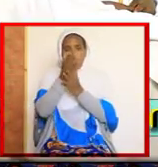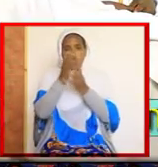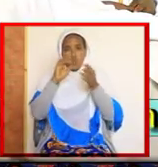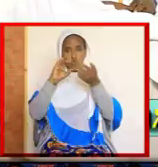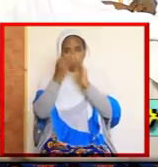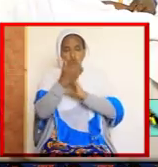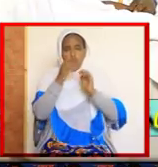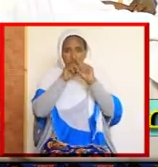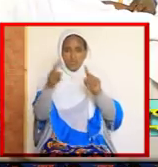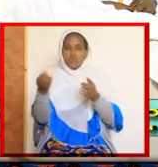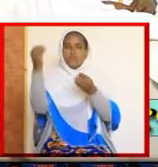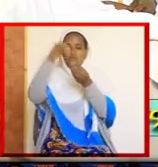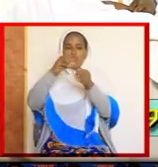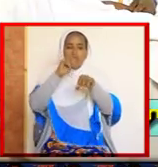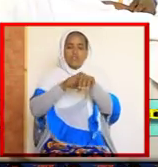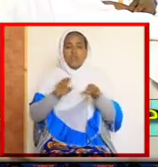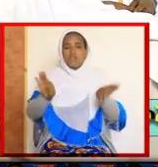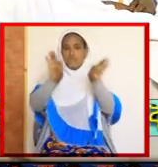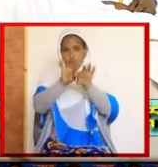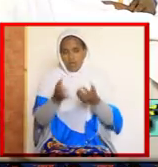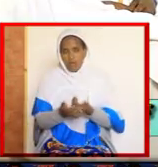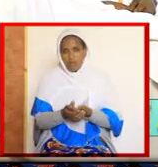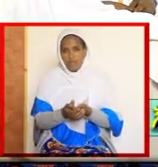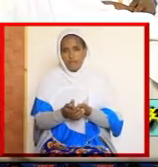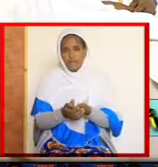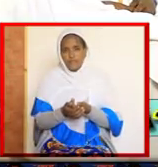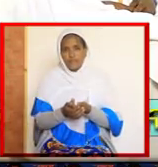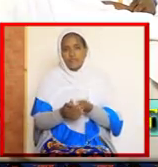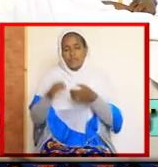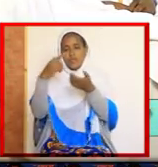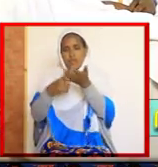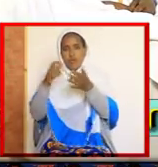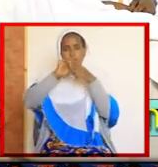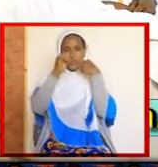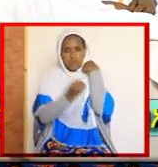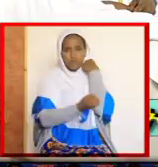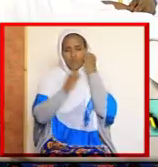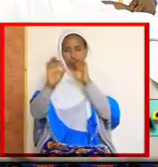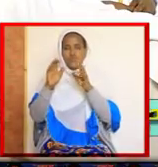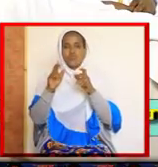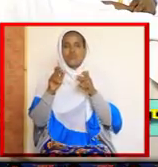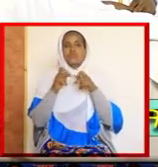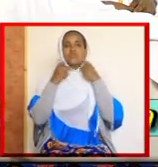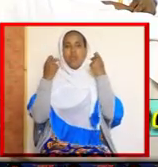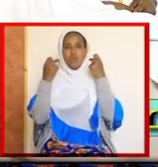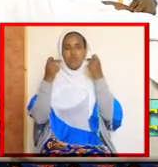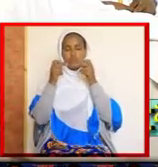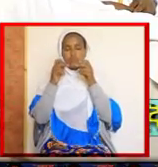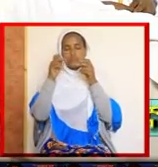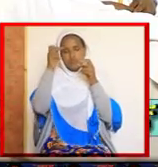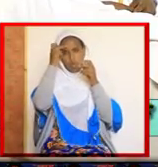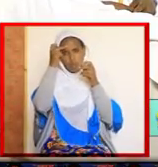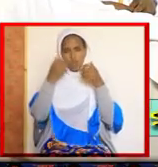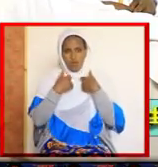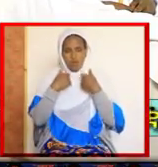ግን ተጨማሪ ጊዜ ያስፈልገዋል። ያው መሰረቱ ሀሁ ነው። ከዚያ ዳዊት አለ፣ ጾመ ድጓ